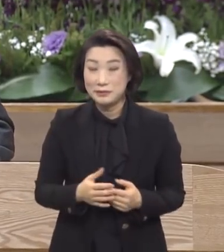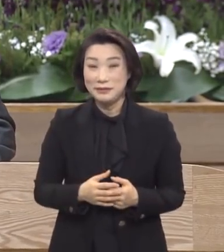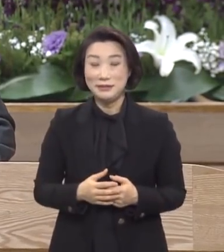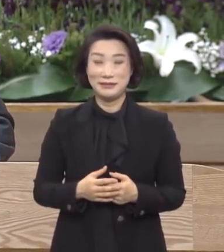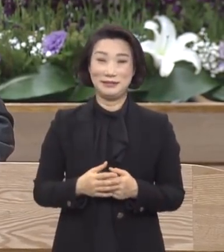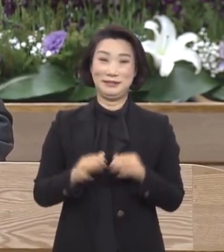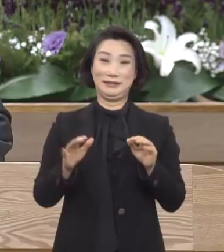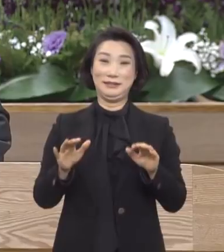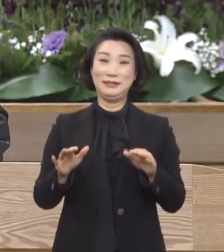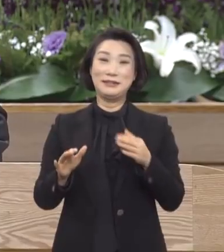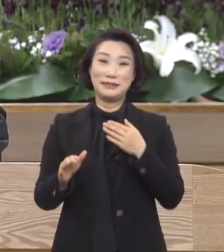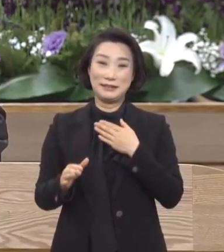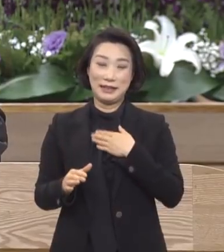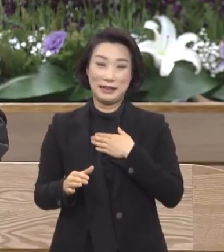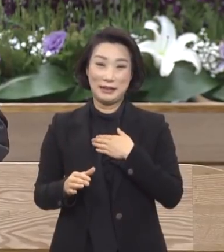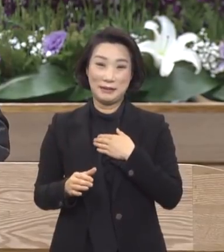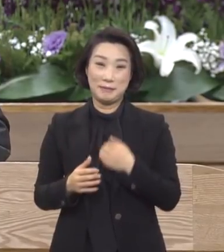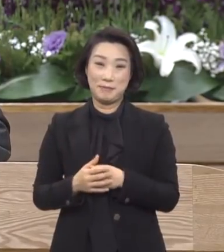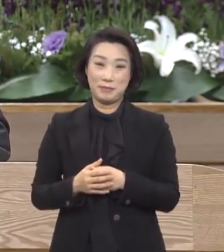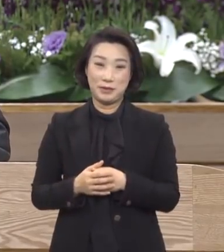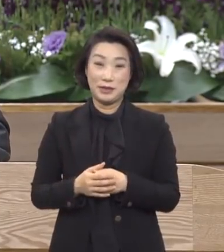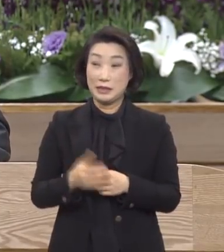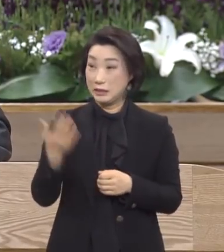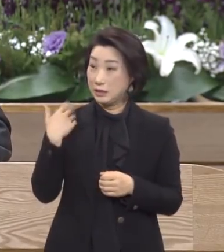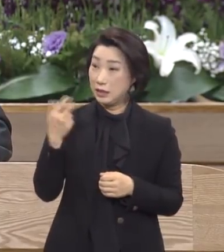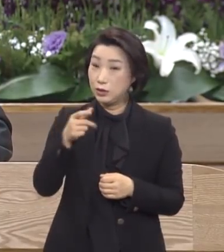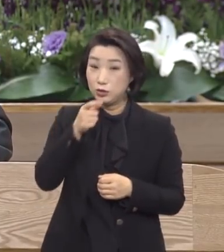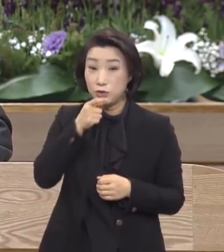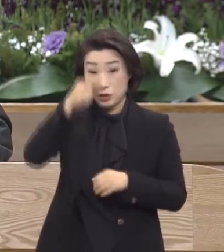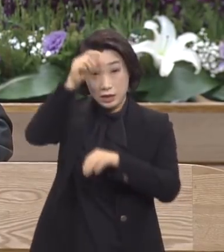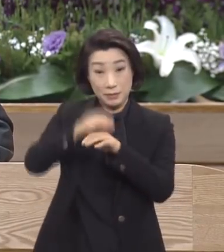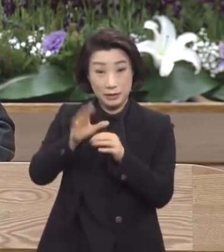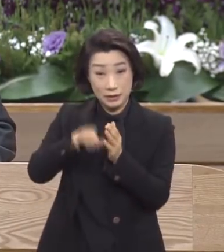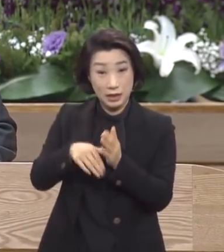제가 여러분 3.1 예배 때도 말했지.